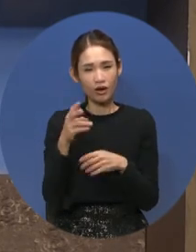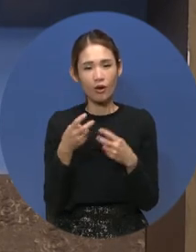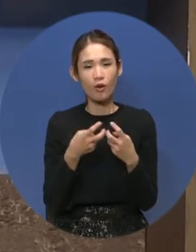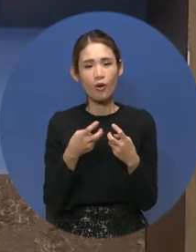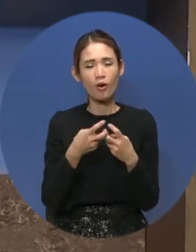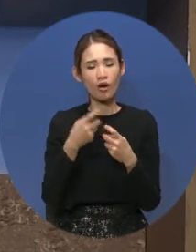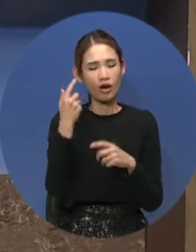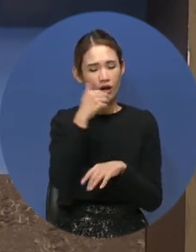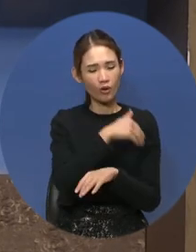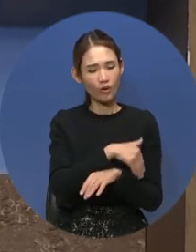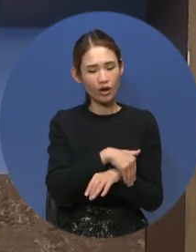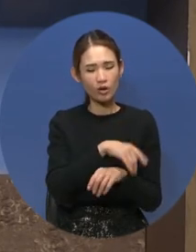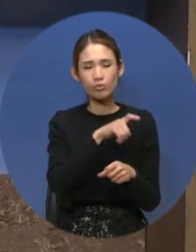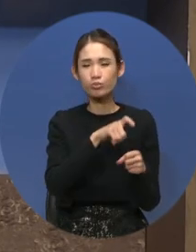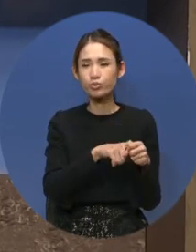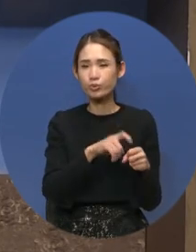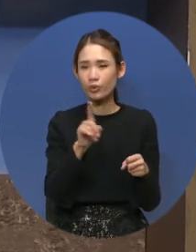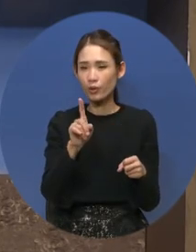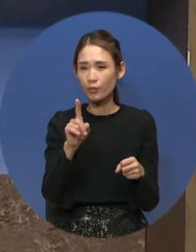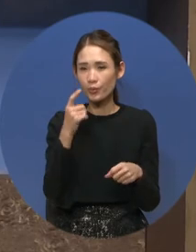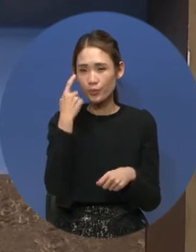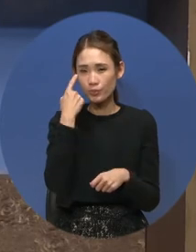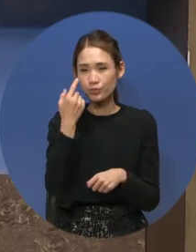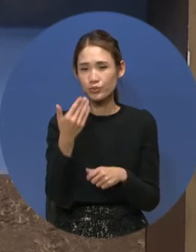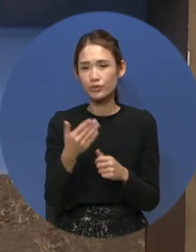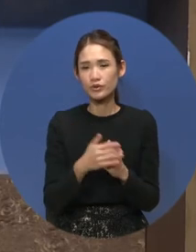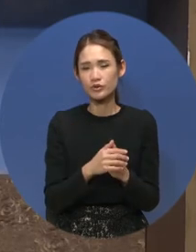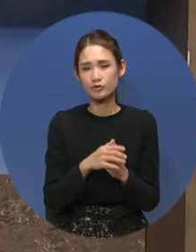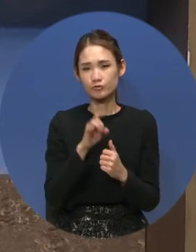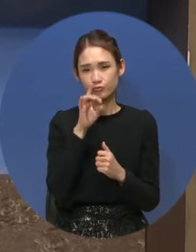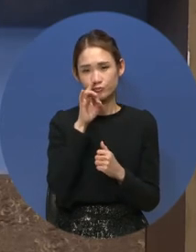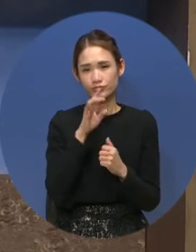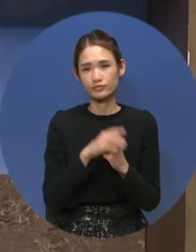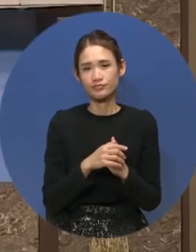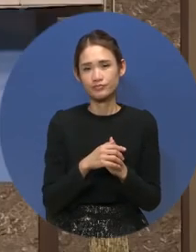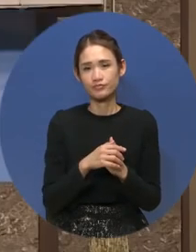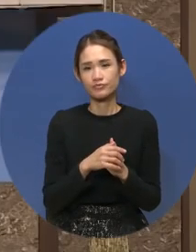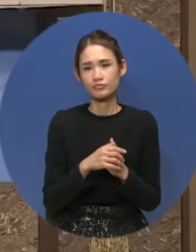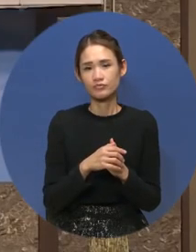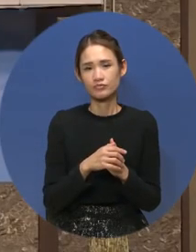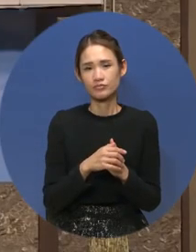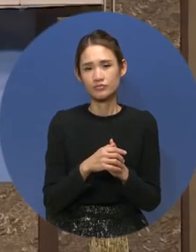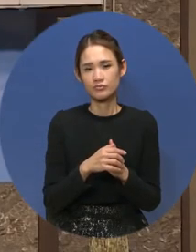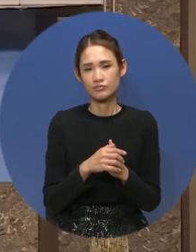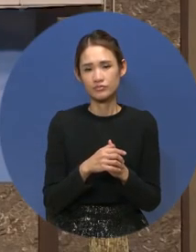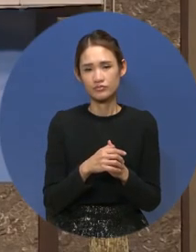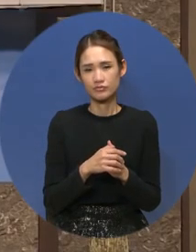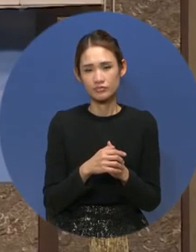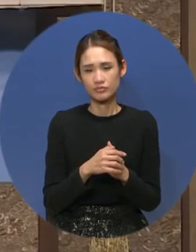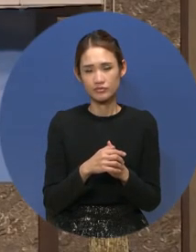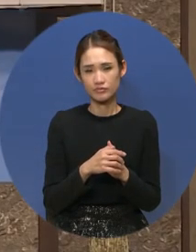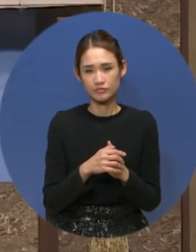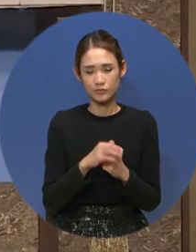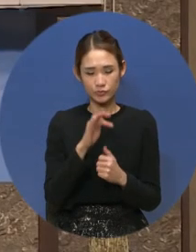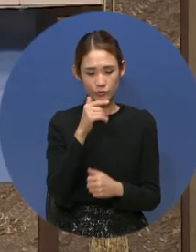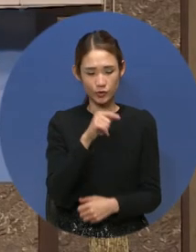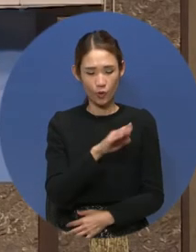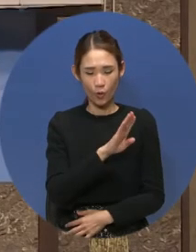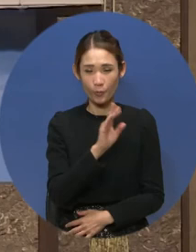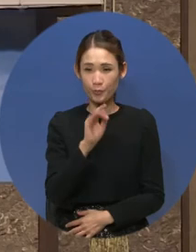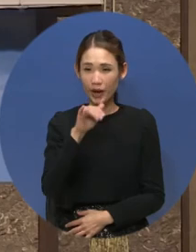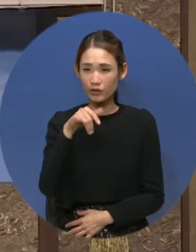앞으로는 어떤 계획과 목표가 있으신지 궁금합니다. 아까 조금 전 예근했던 이제 쪽방촌 네.